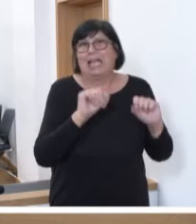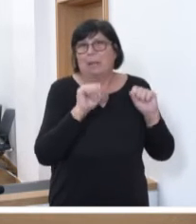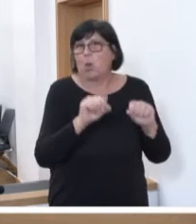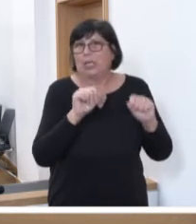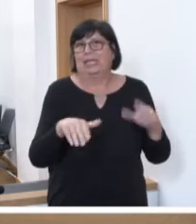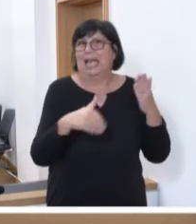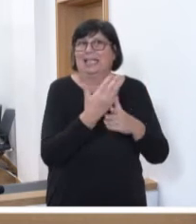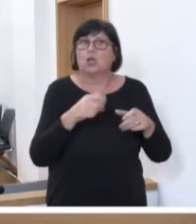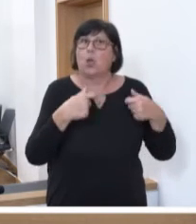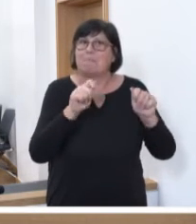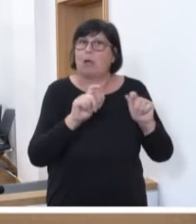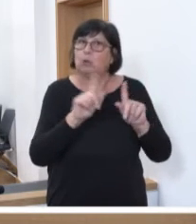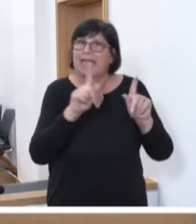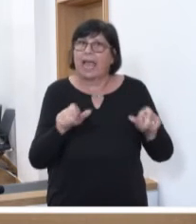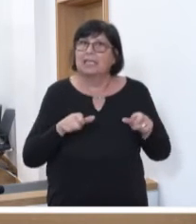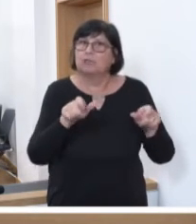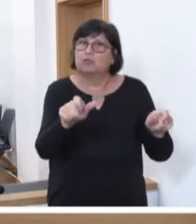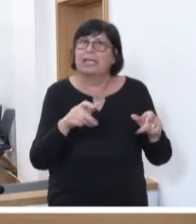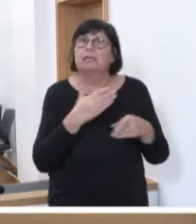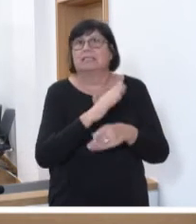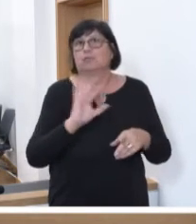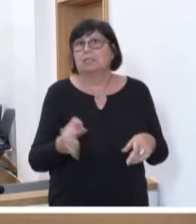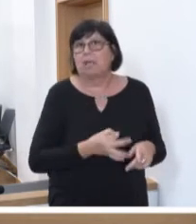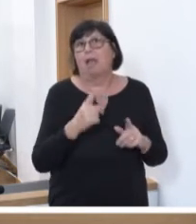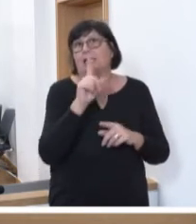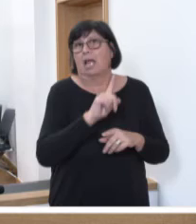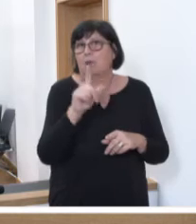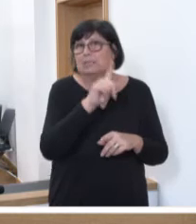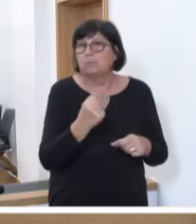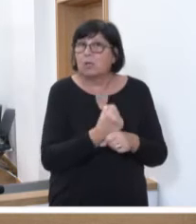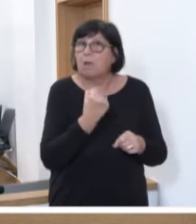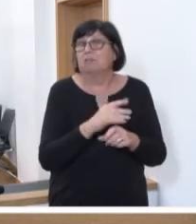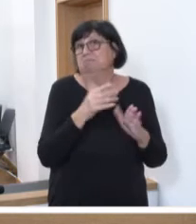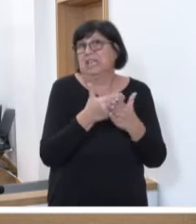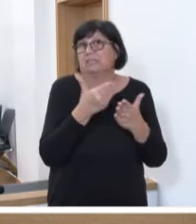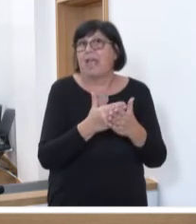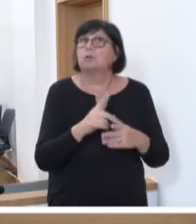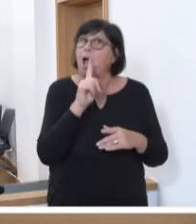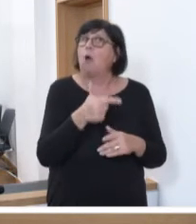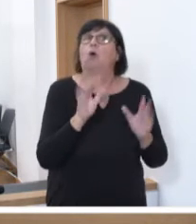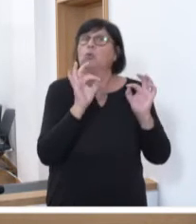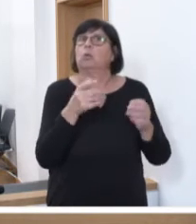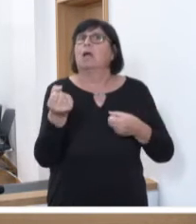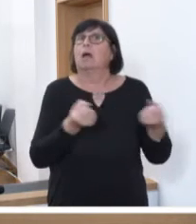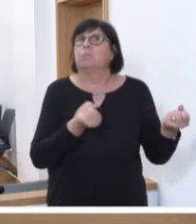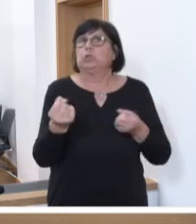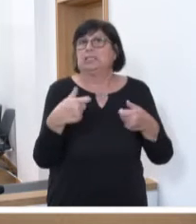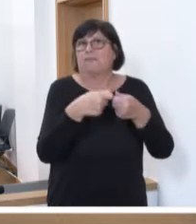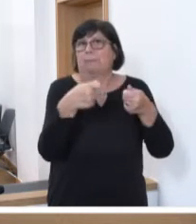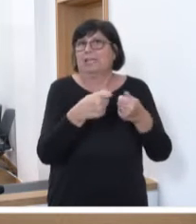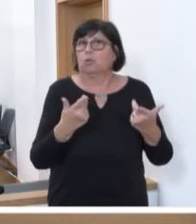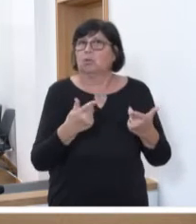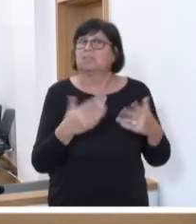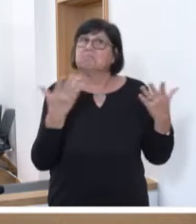einer direkten Schienenverbindung zwischen dem Saarland und Luxemburg gesehen werden und man stattdessen auf attraktive Busverbindungen setzt. Was die Szenarien